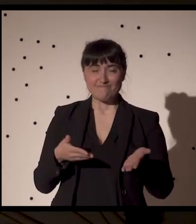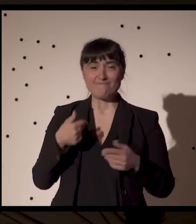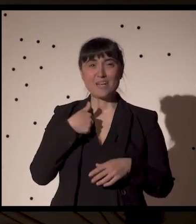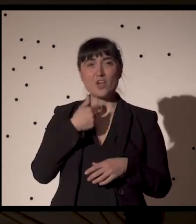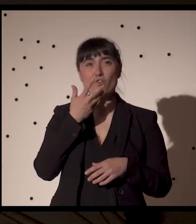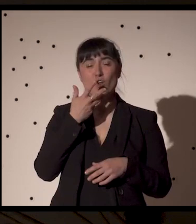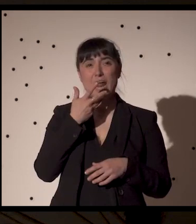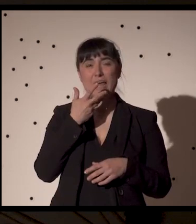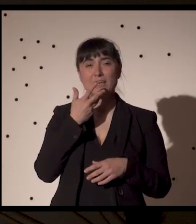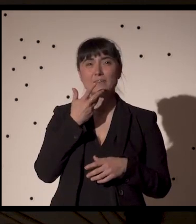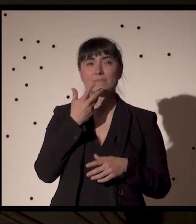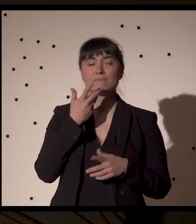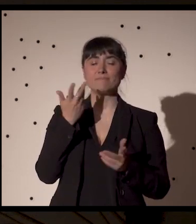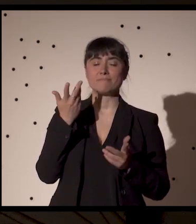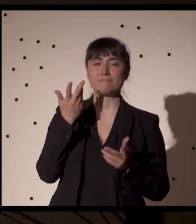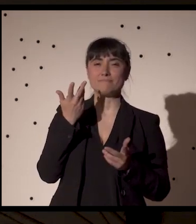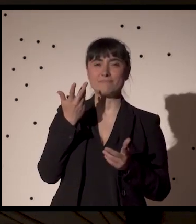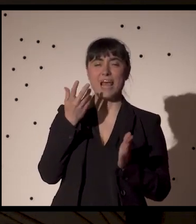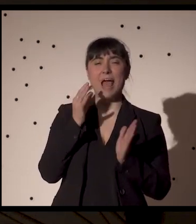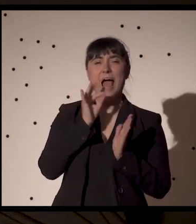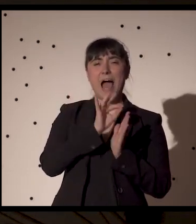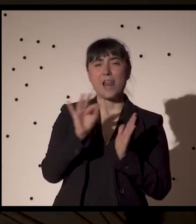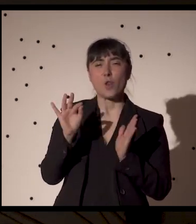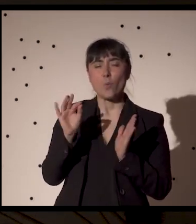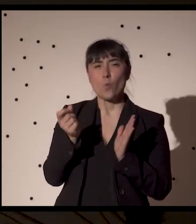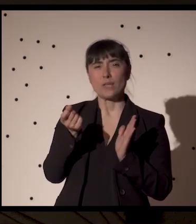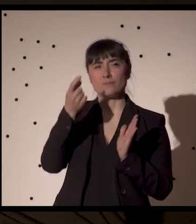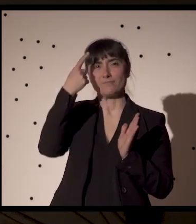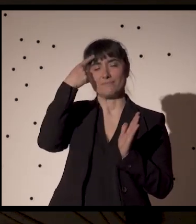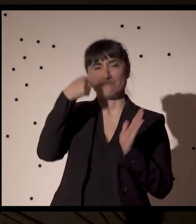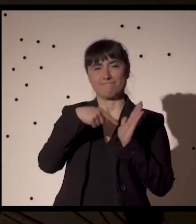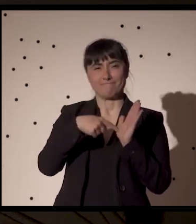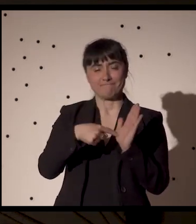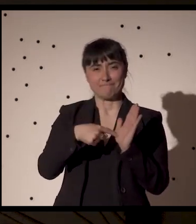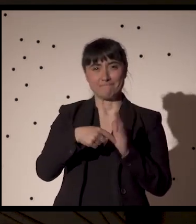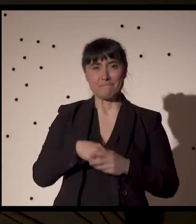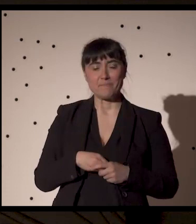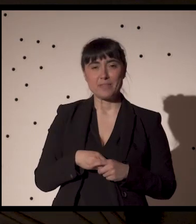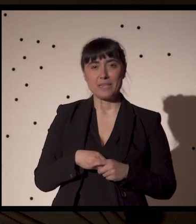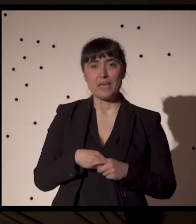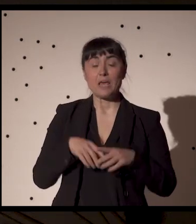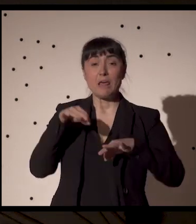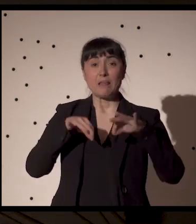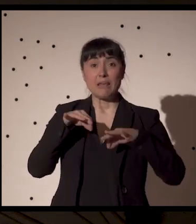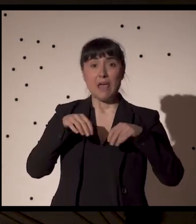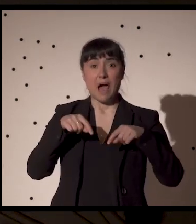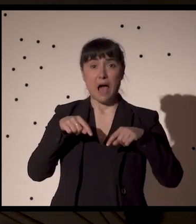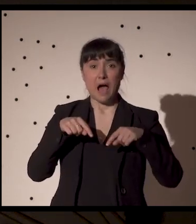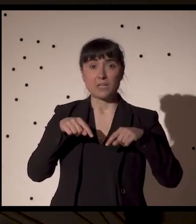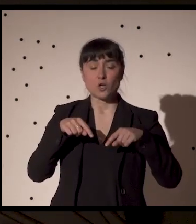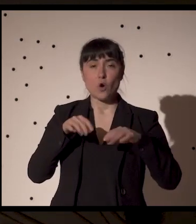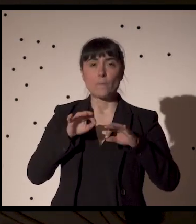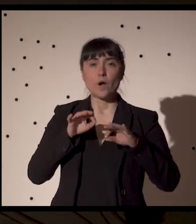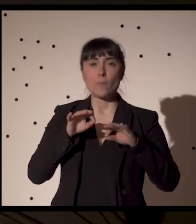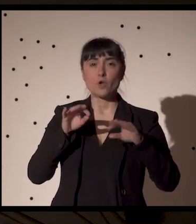mi colpiscono e che mi fanno pensare a un piccolo teatro che tiene Fede alla sua missione